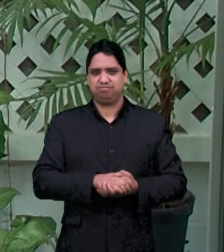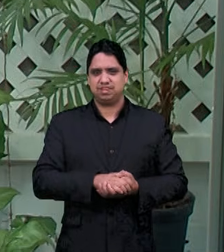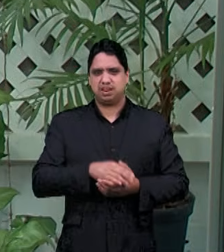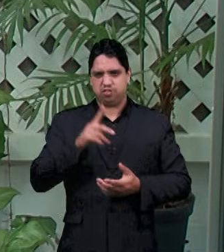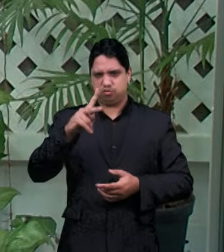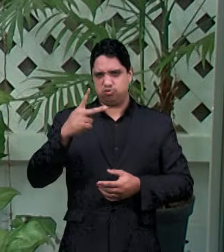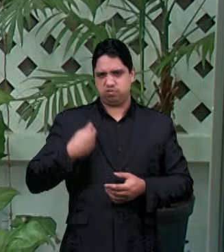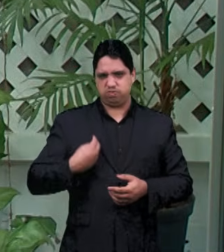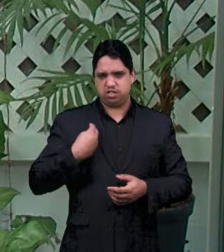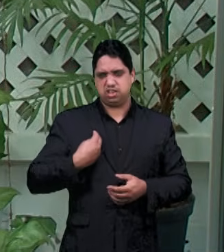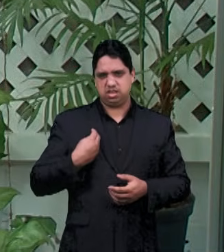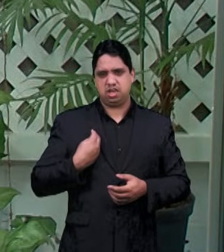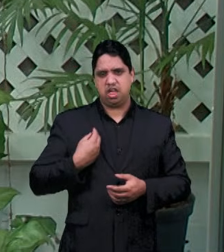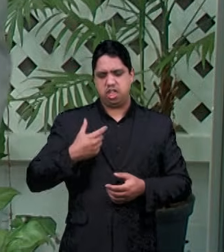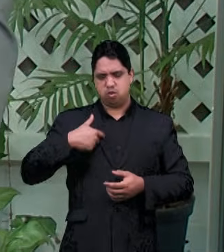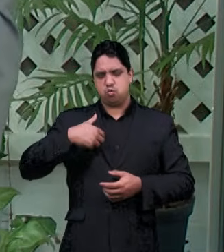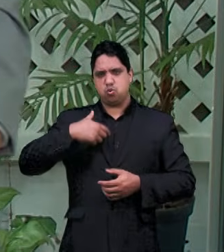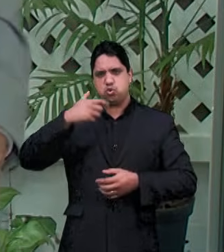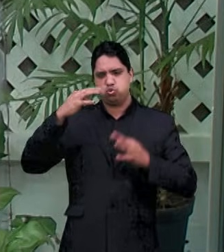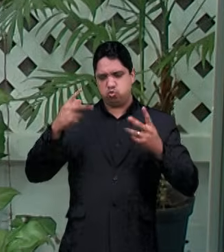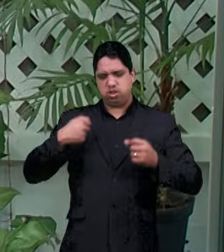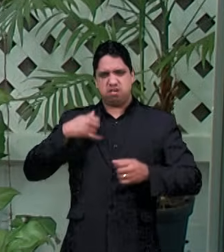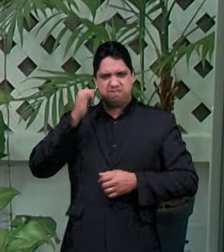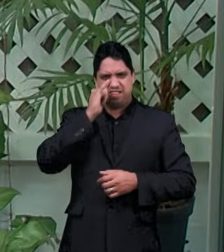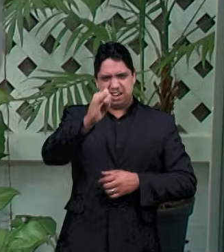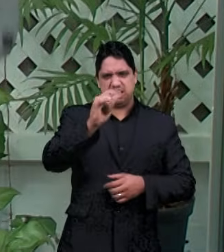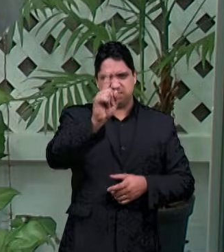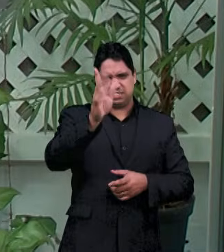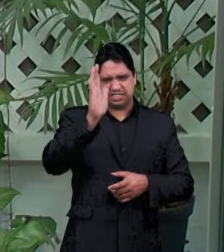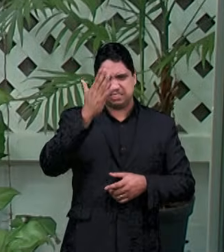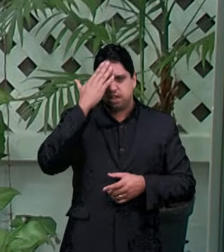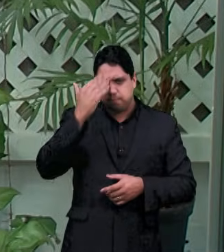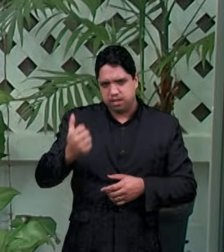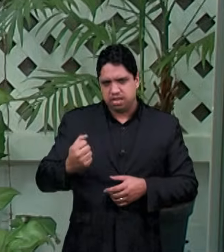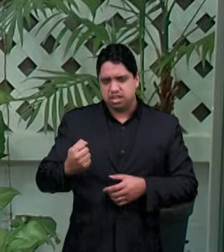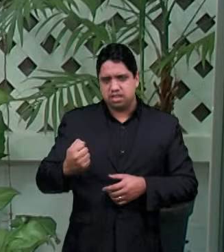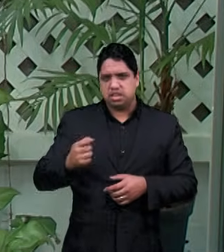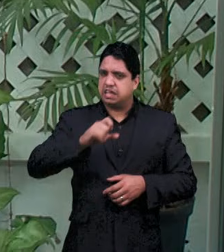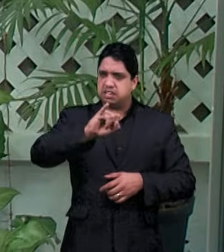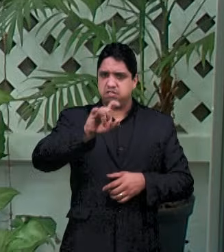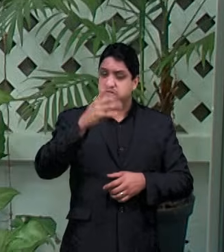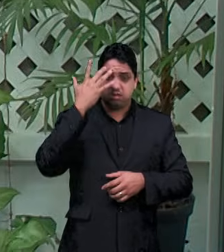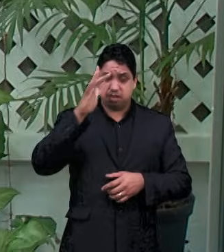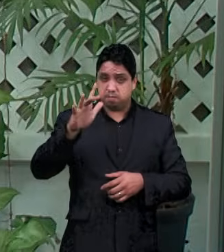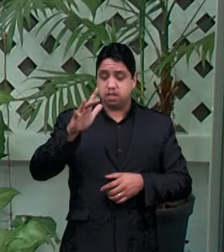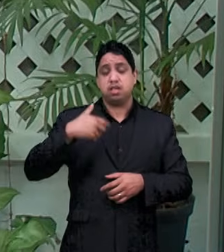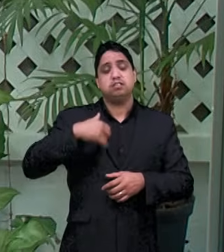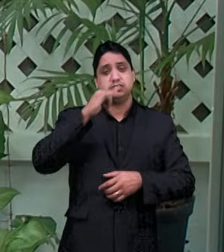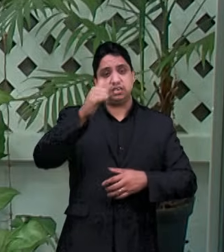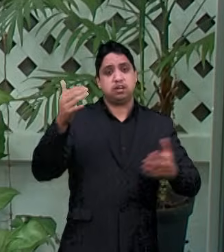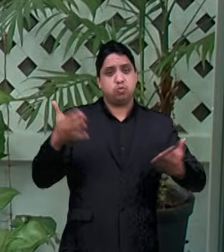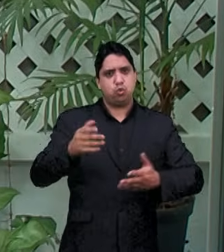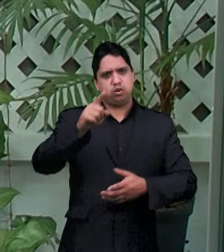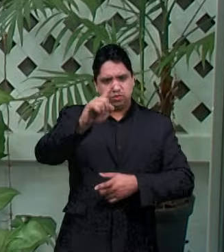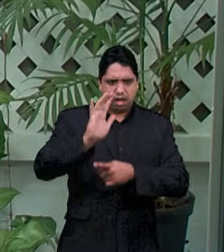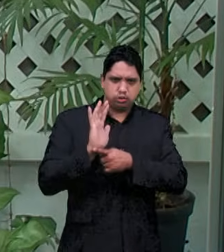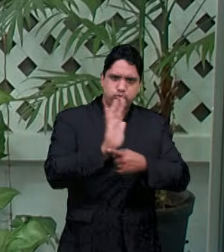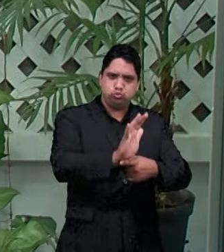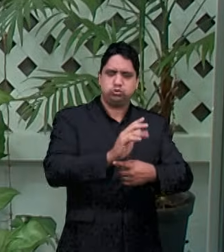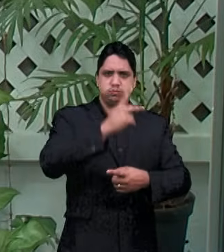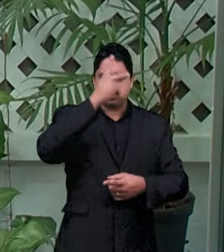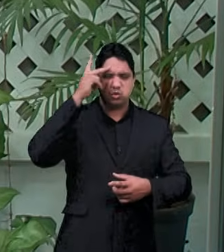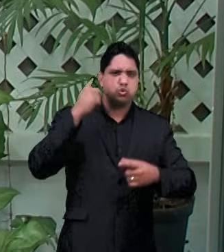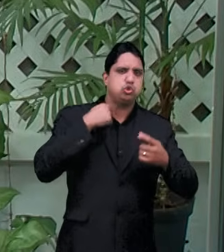pas entendu, vous entendez aujourd'hui. Aidez votre frère. Aidez à ceux qui sont en doute. Aidez à ceux qui